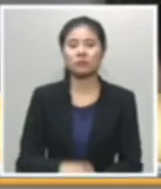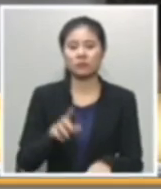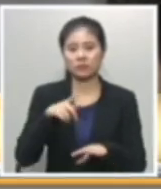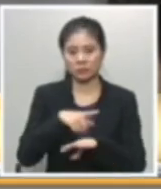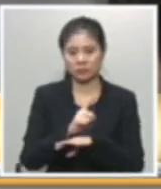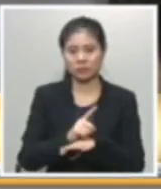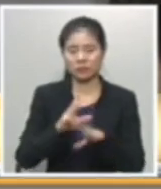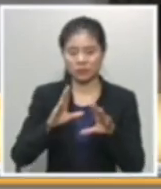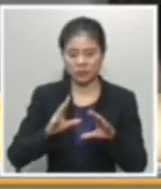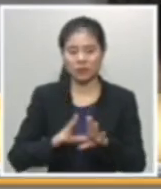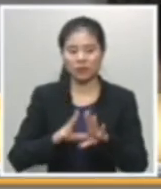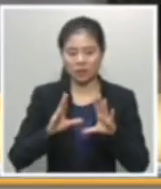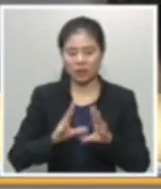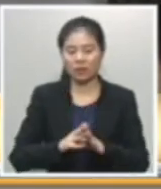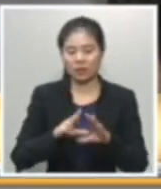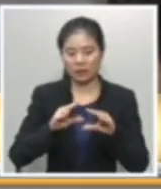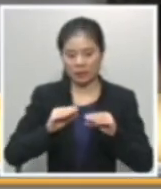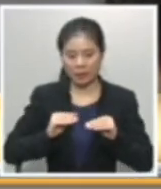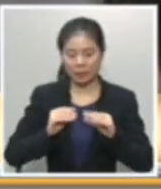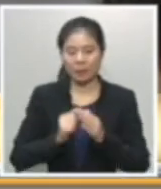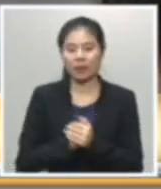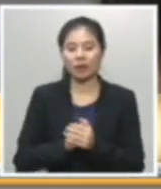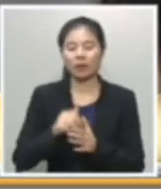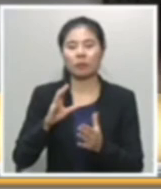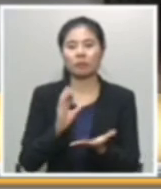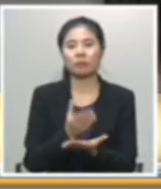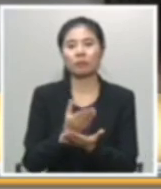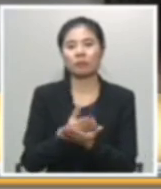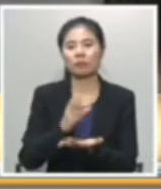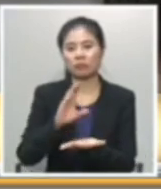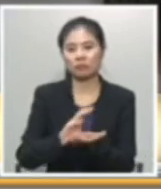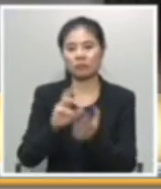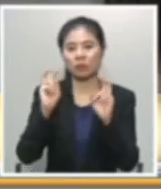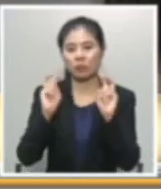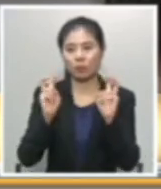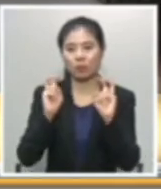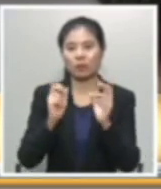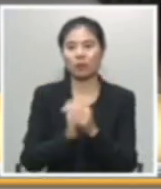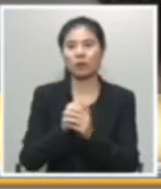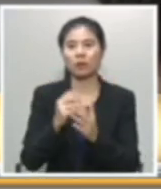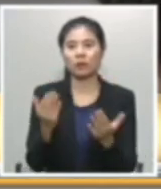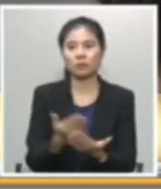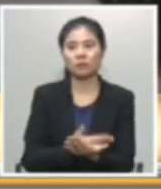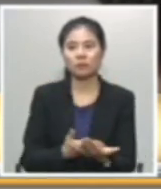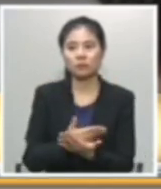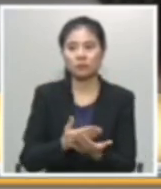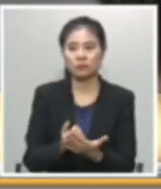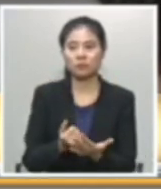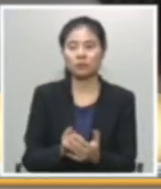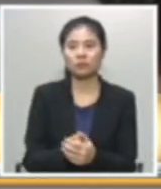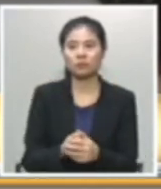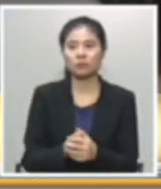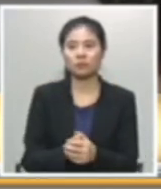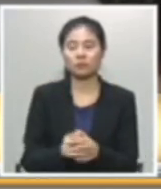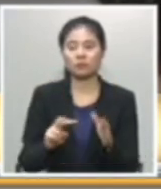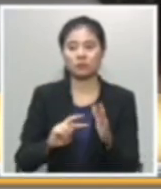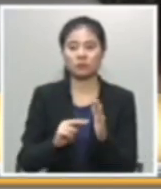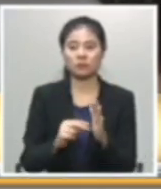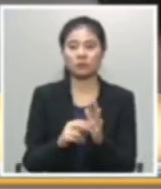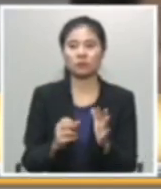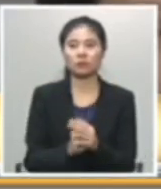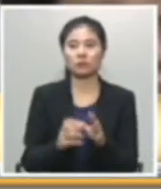มาพิจารณาเนี่ยนะมันจะส่งผลให้เท่ากับไปเป็นสถาบันยอมรับว่ารัฐบา